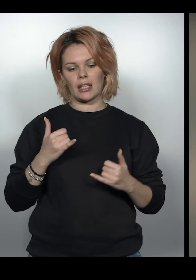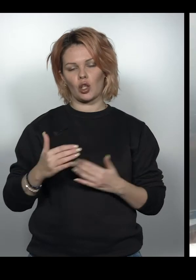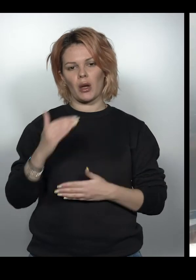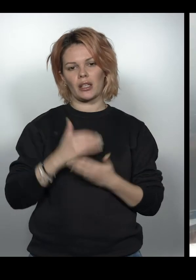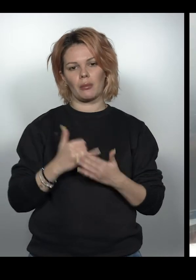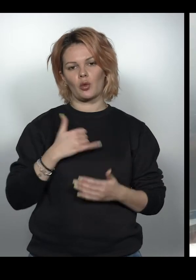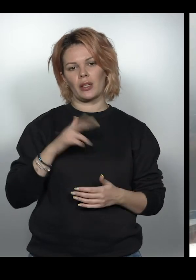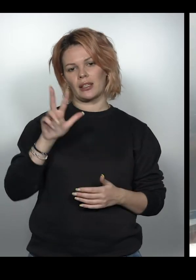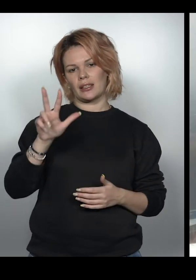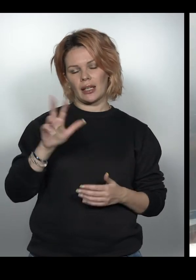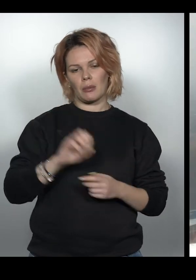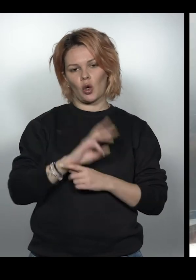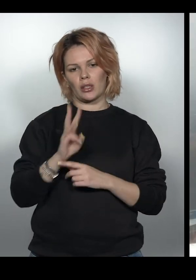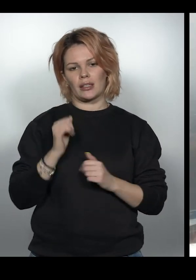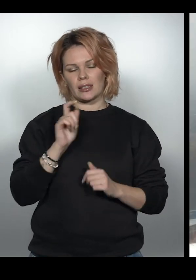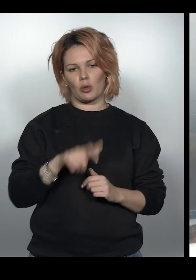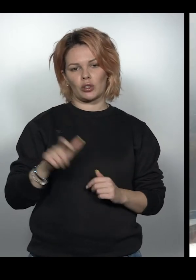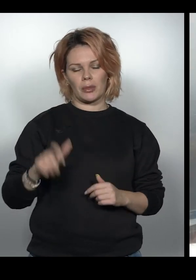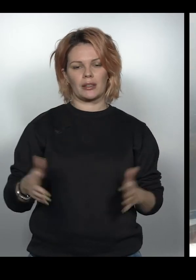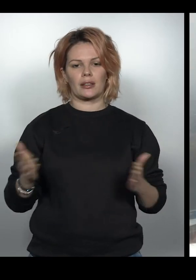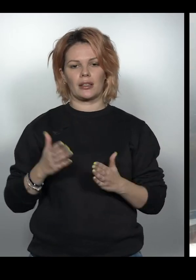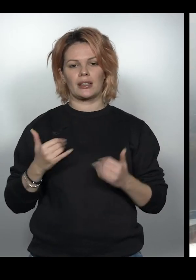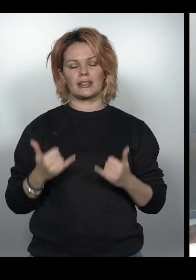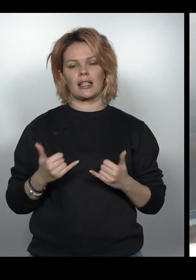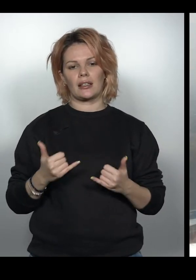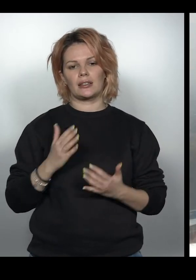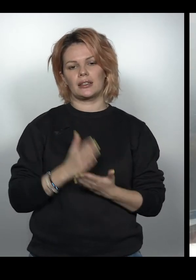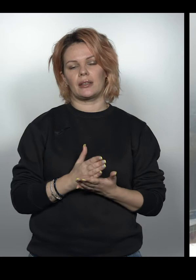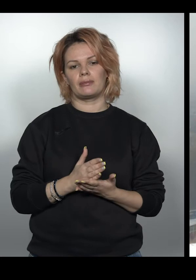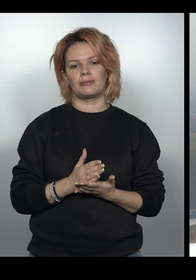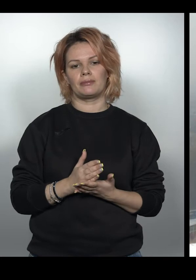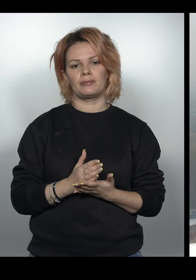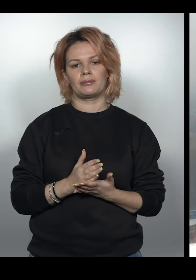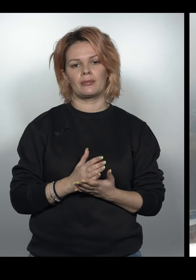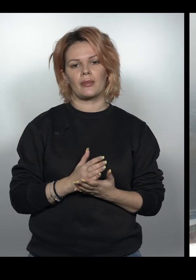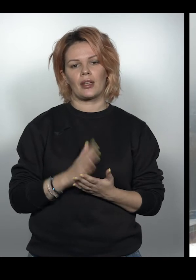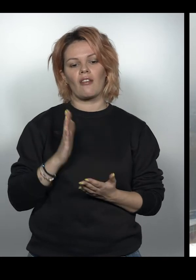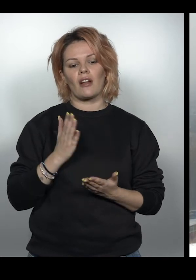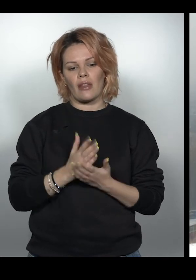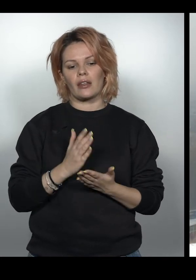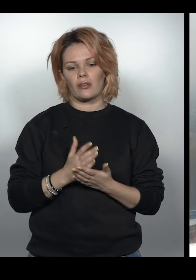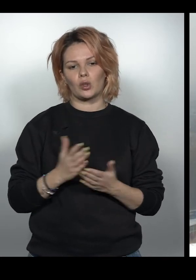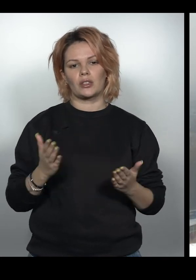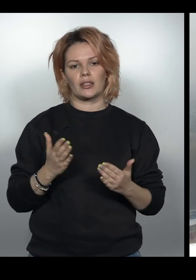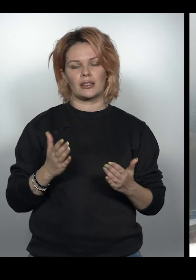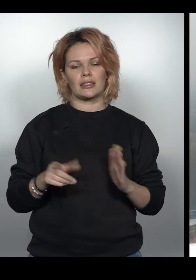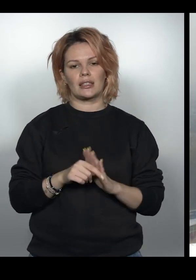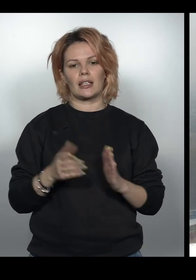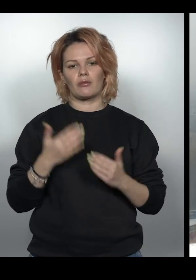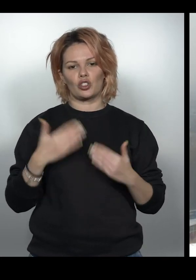На даному етапі в мене 3 пріоритетних спортсмена, які от зараз є в наявності, з